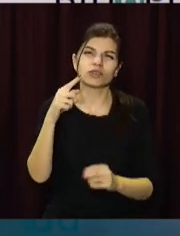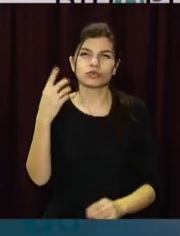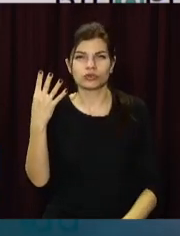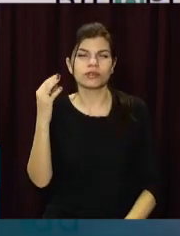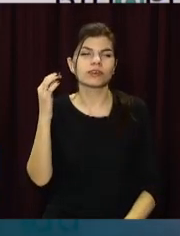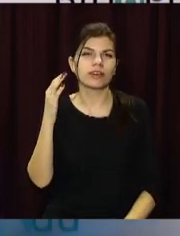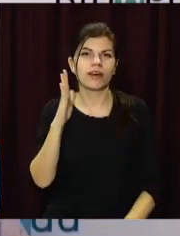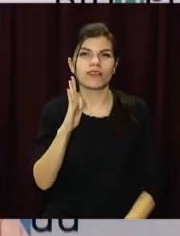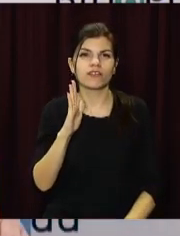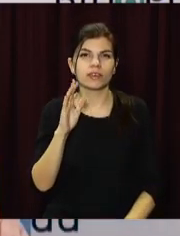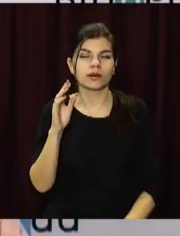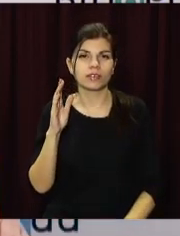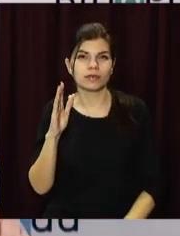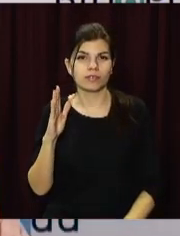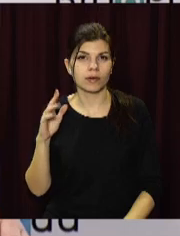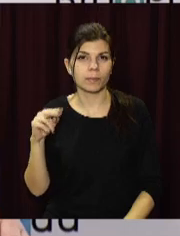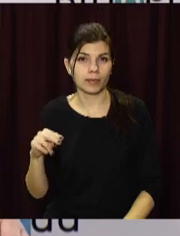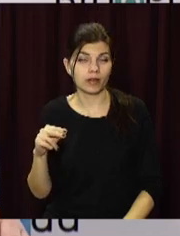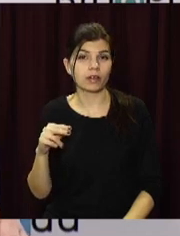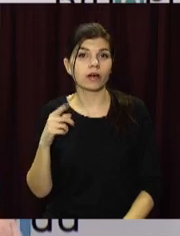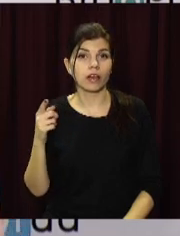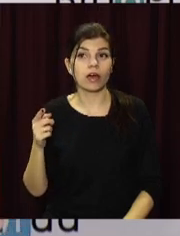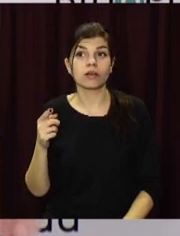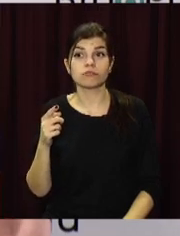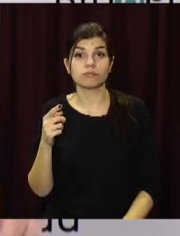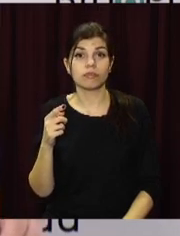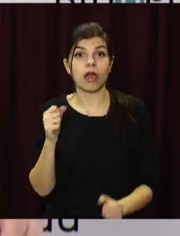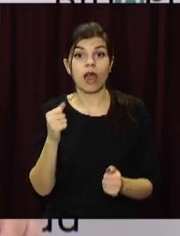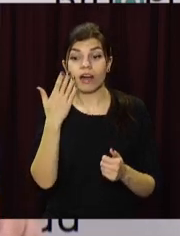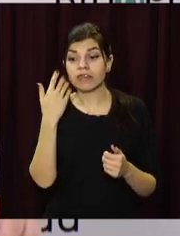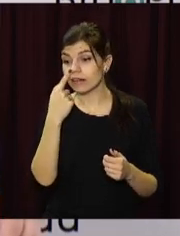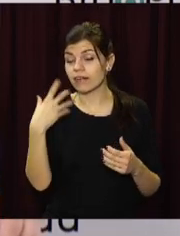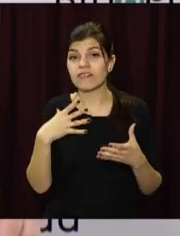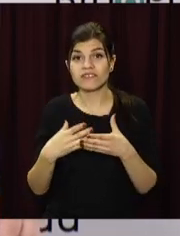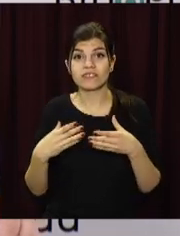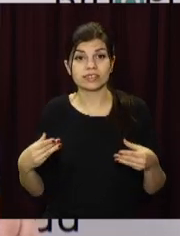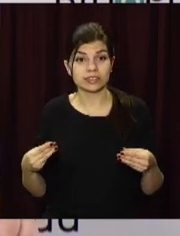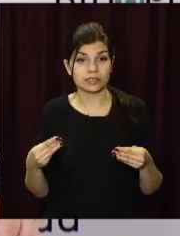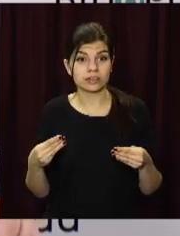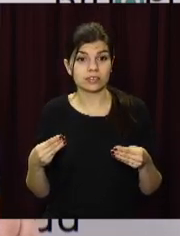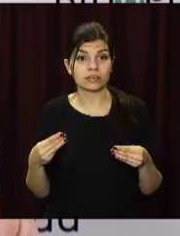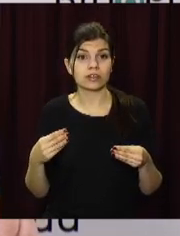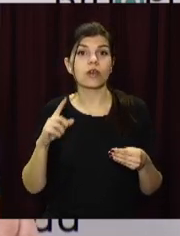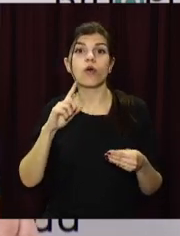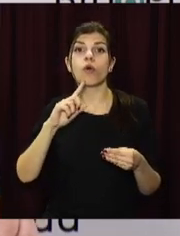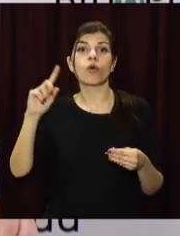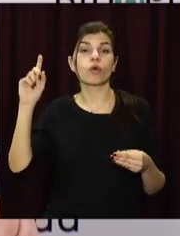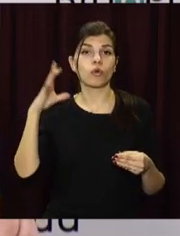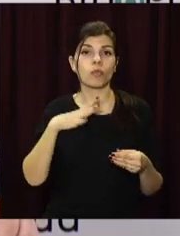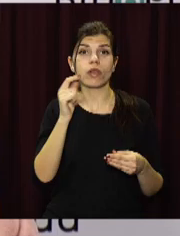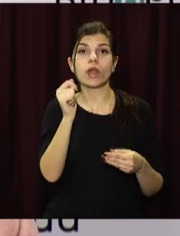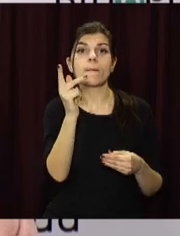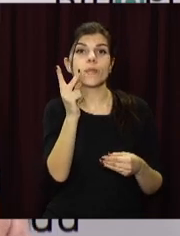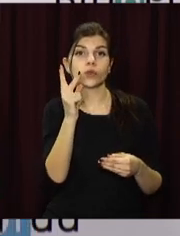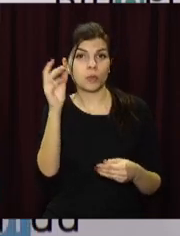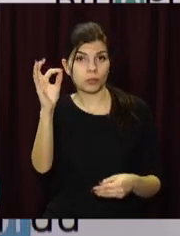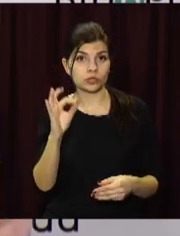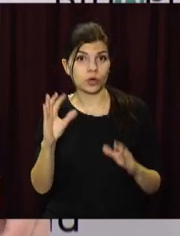2 до 4 відсотків ВВП, а локдаун, що був весною попереднього року, він знизив десь на 1,5%,